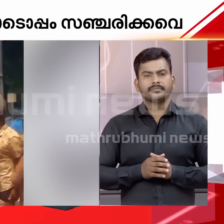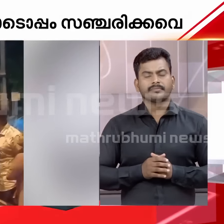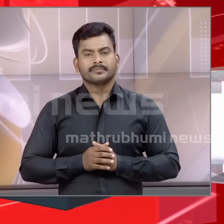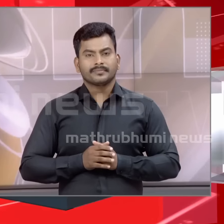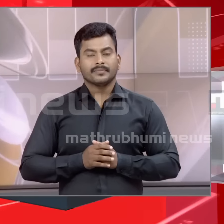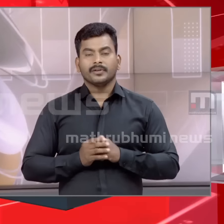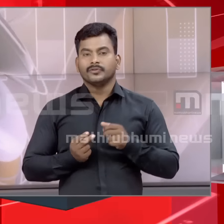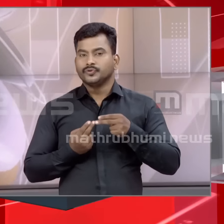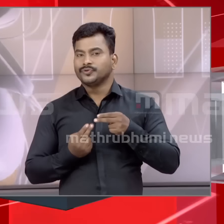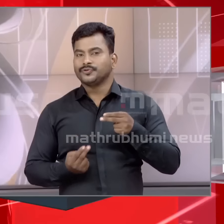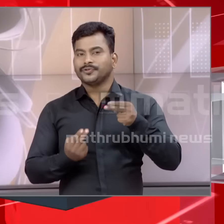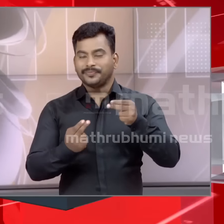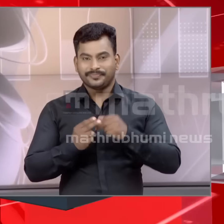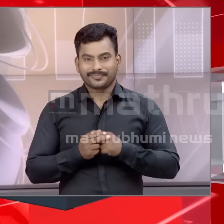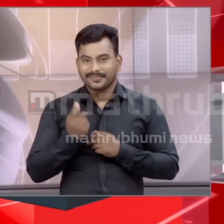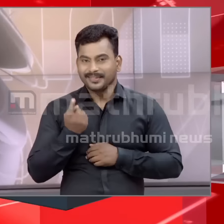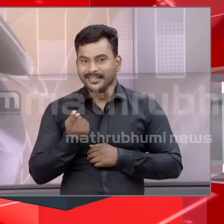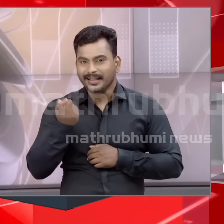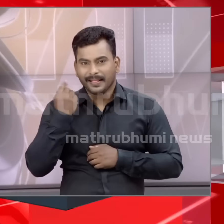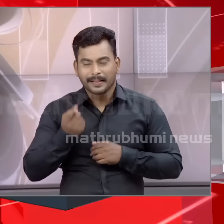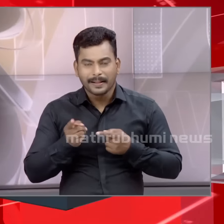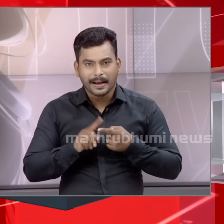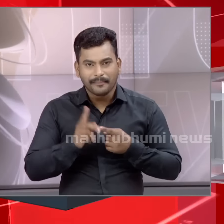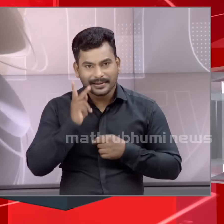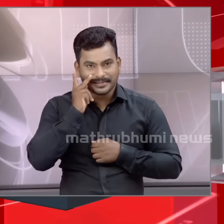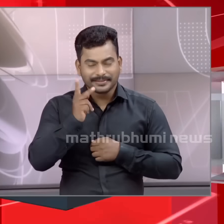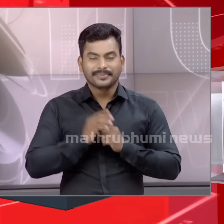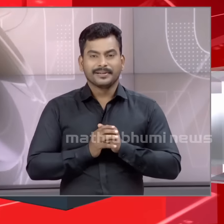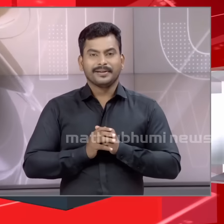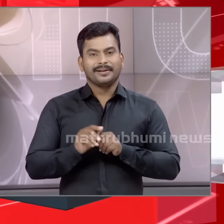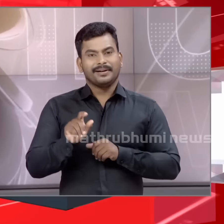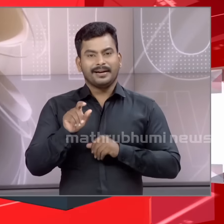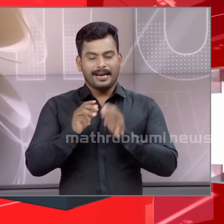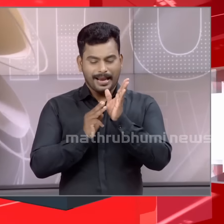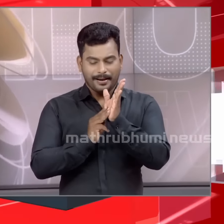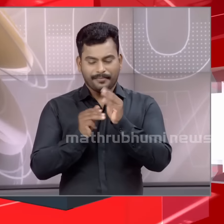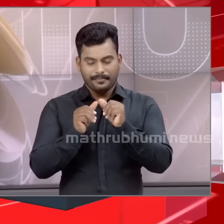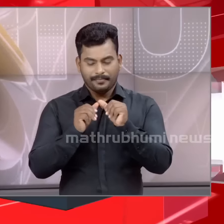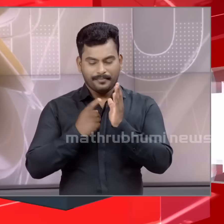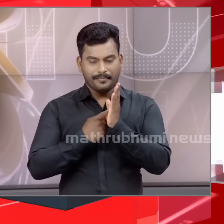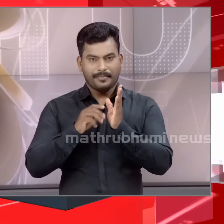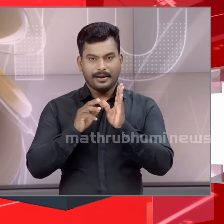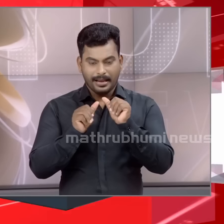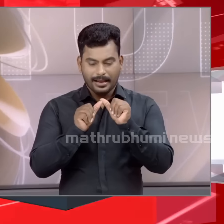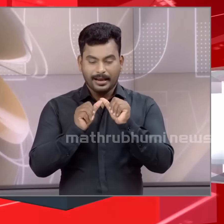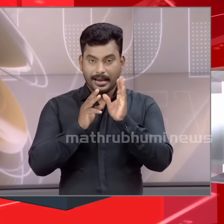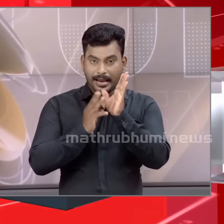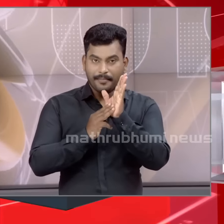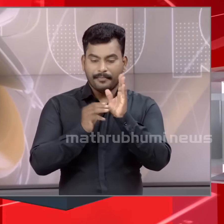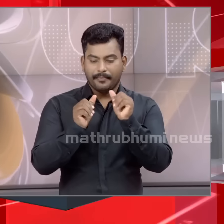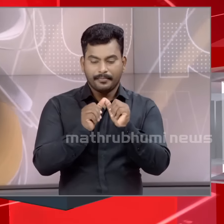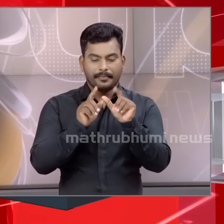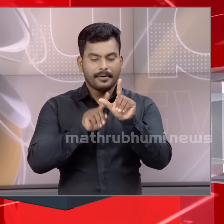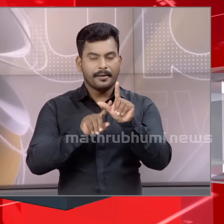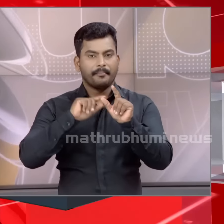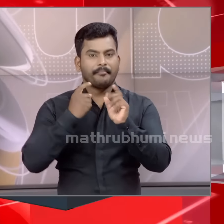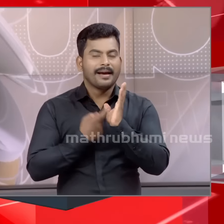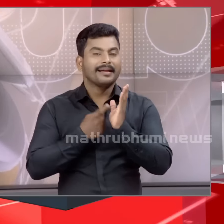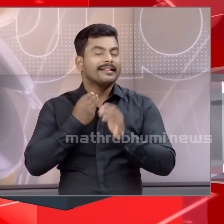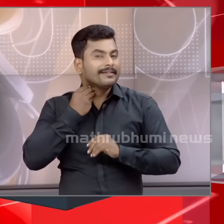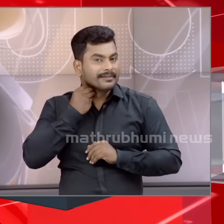അമൽ തിരുമ്പറമ്പിലൂടെ വിവരങ്ങളുമായി. അമൽ, ഇപ്പോൾ രണ്ട് പക്ഷവും കേട്ടു. മേയർ ഹരിരാജേന്ദ്രൻ പറയുന്നു മോശമായ പെരുമാറ്റമുണ്ടായി. ഇപ്പോൾ ഡ്രൈവറും അദ്ദേഹത്തിൻ്റെ